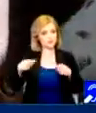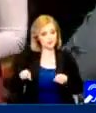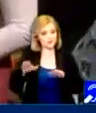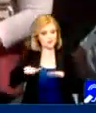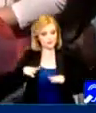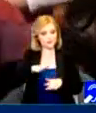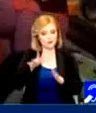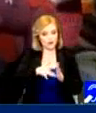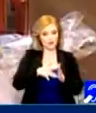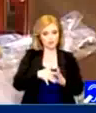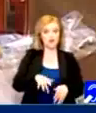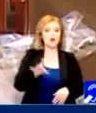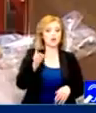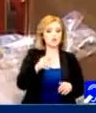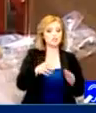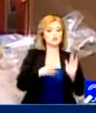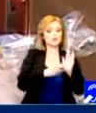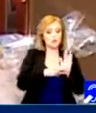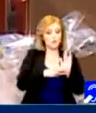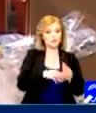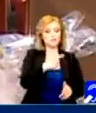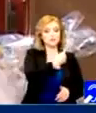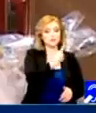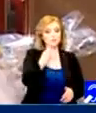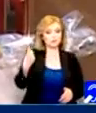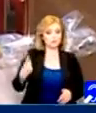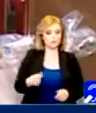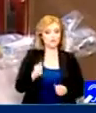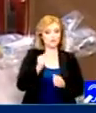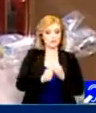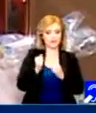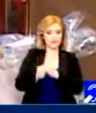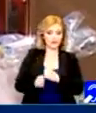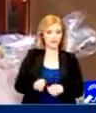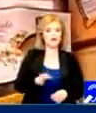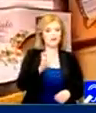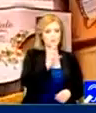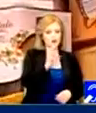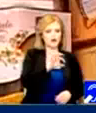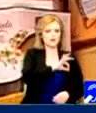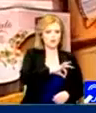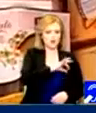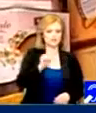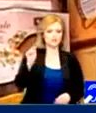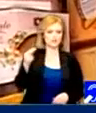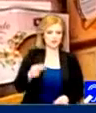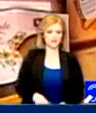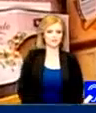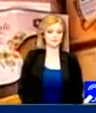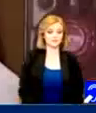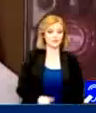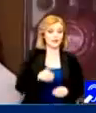fi deschise 6, în sectorul Râșcan 8 și câte unul va fi amenajat pentru locuitorii din sectoarele Buiucan, Ciocana și